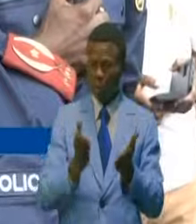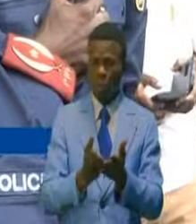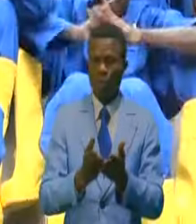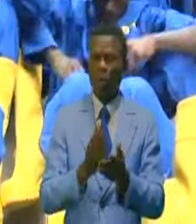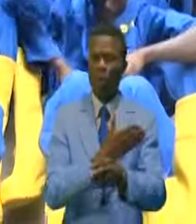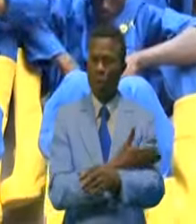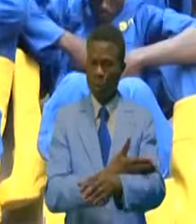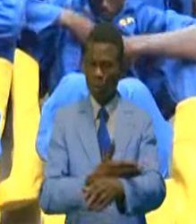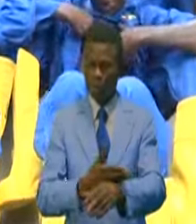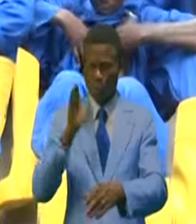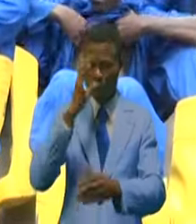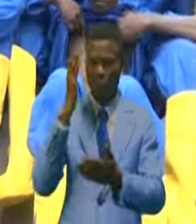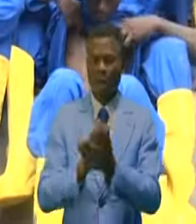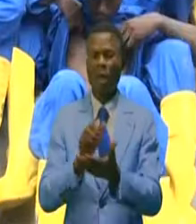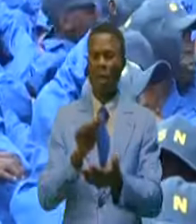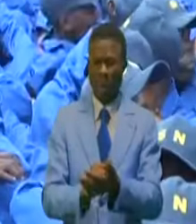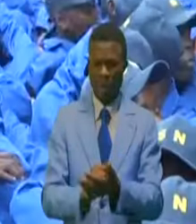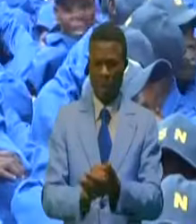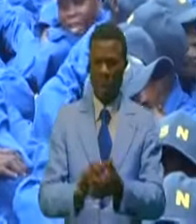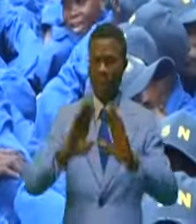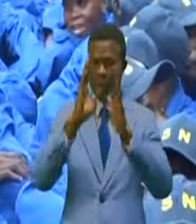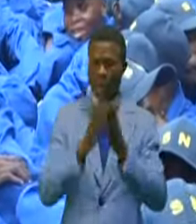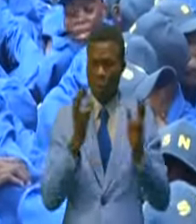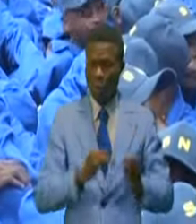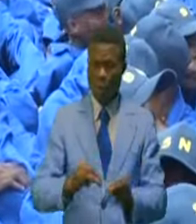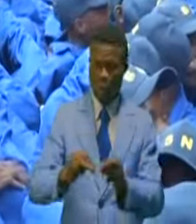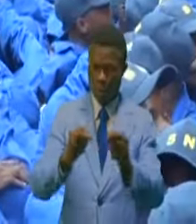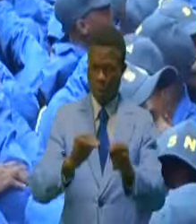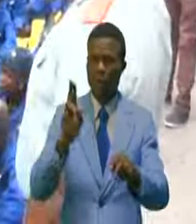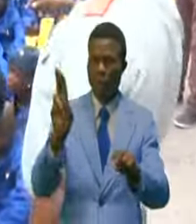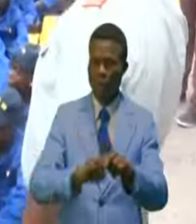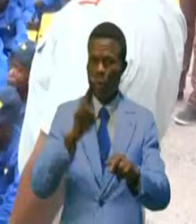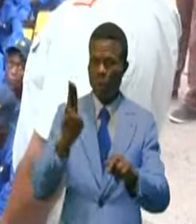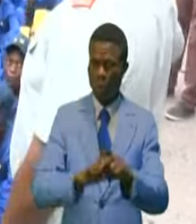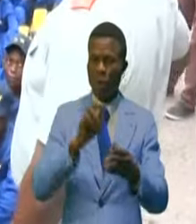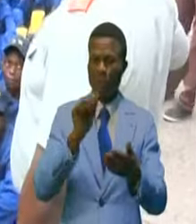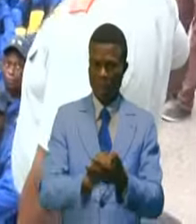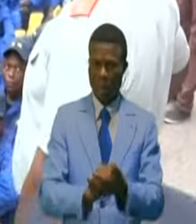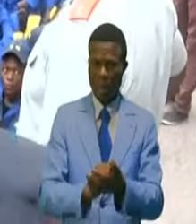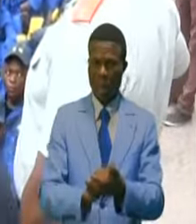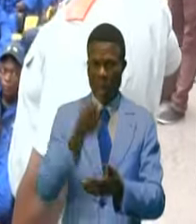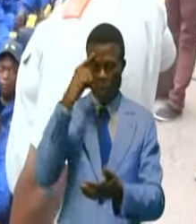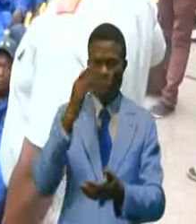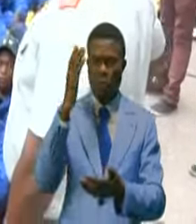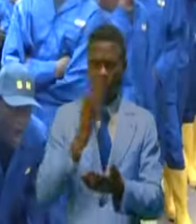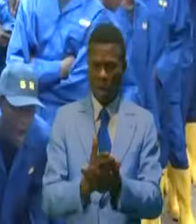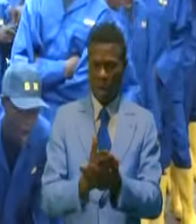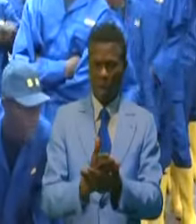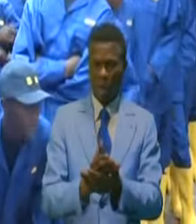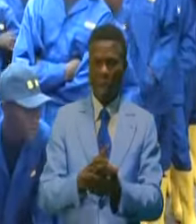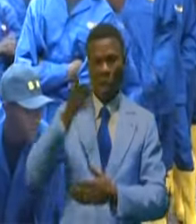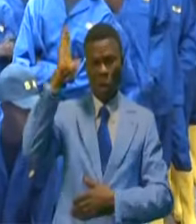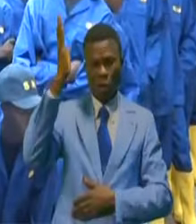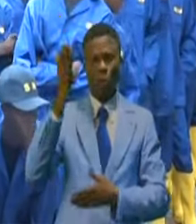train d'être combattu. Et toutes les méthodes vont être utiliser pour maîtriser